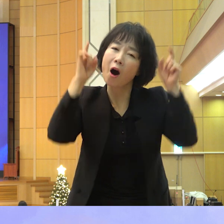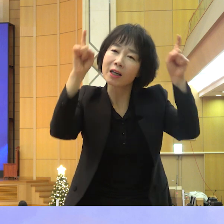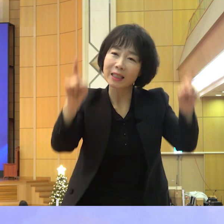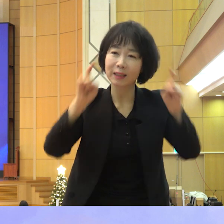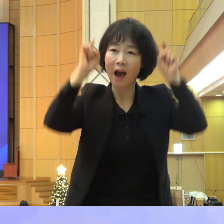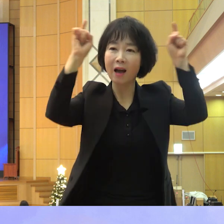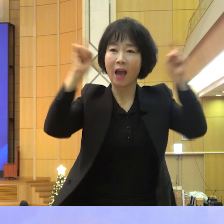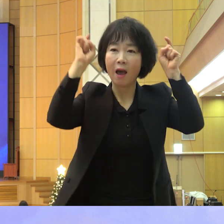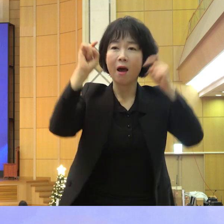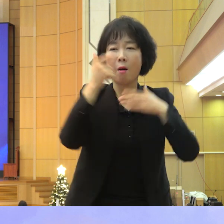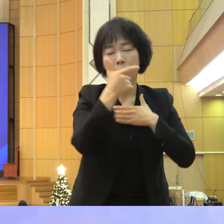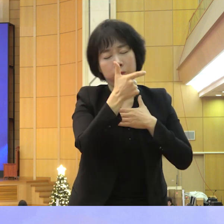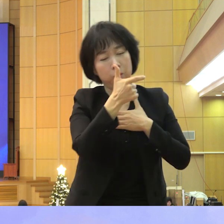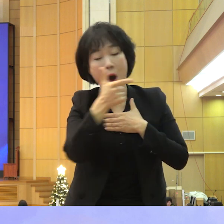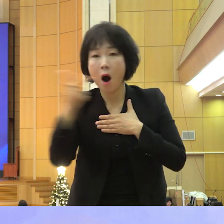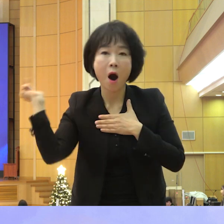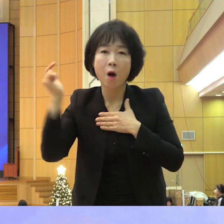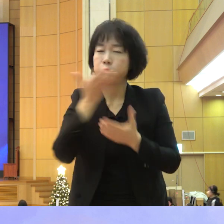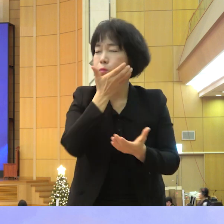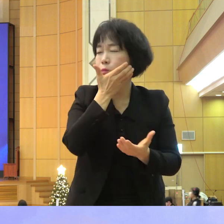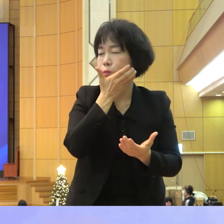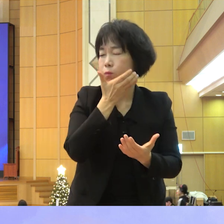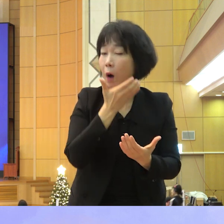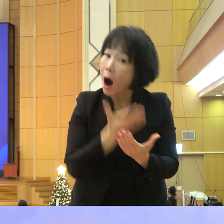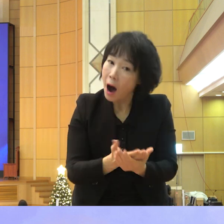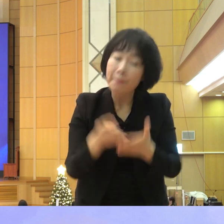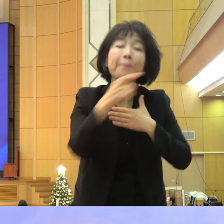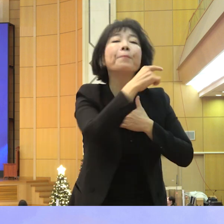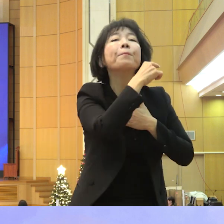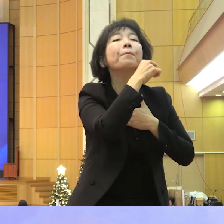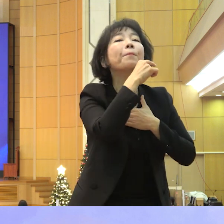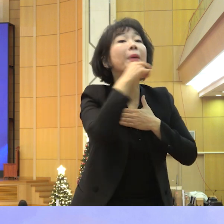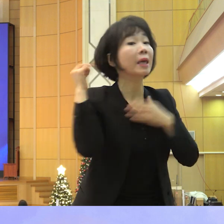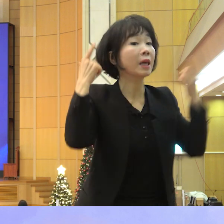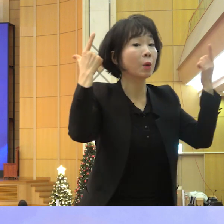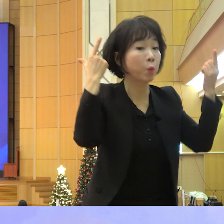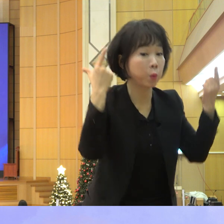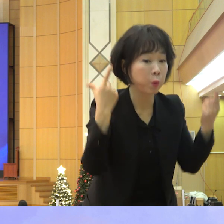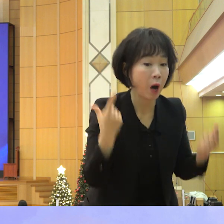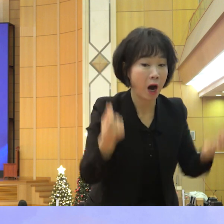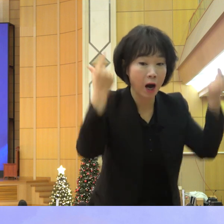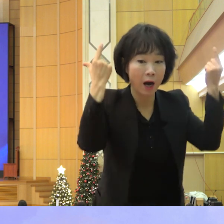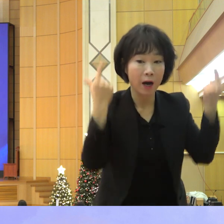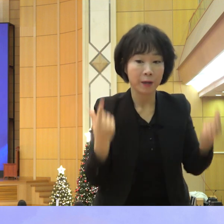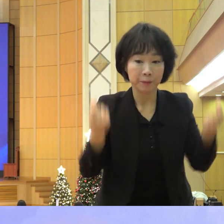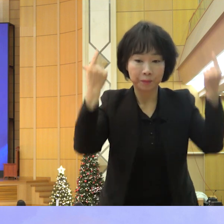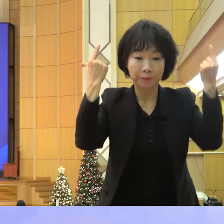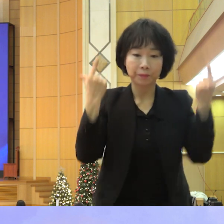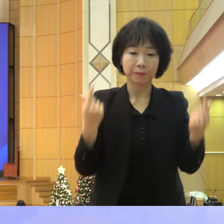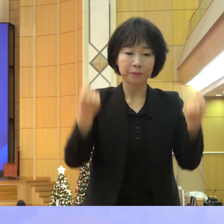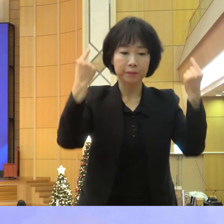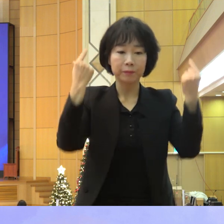보혈 그 어린 양의 매우 귀중한 피로다.